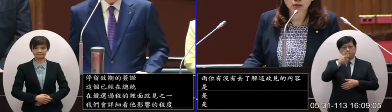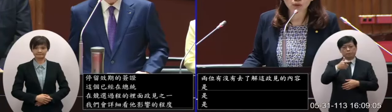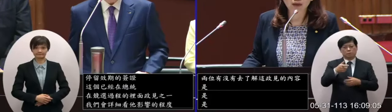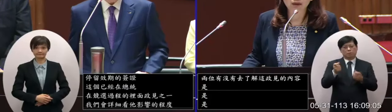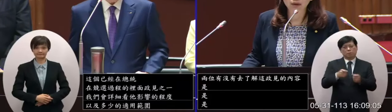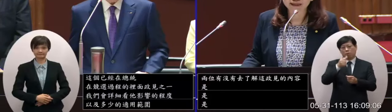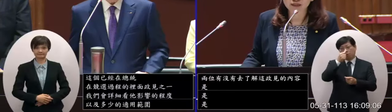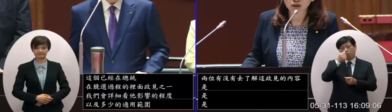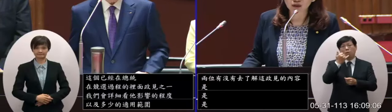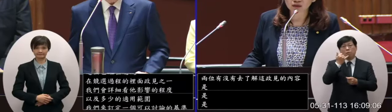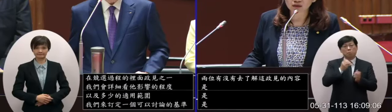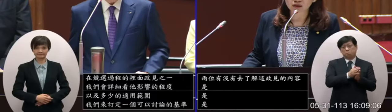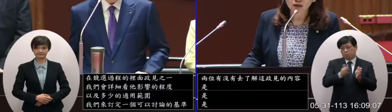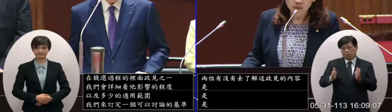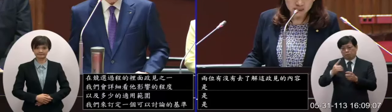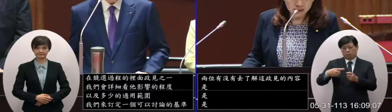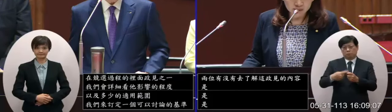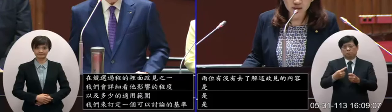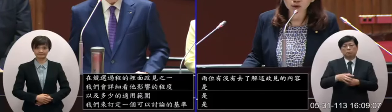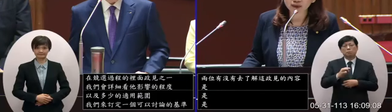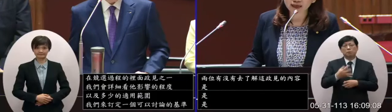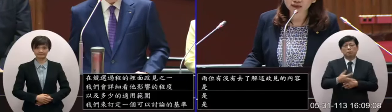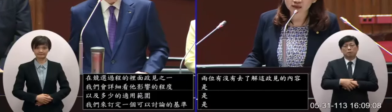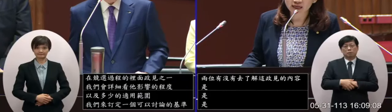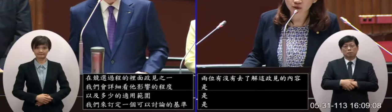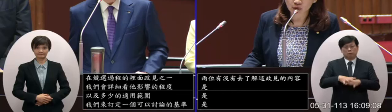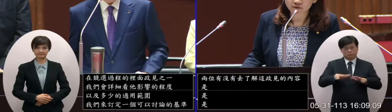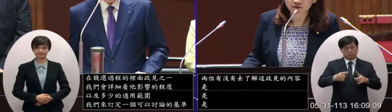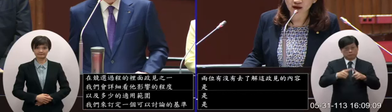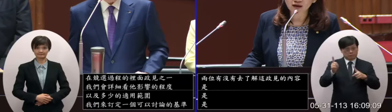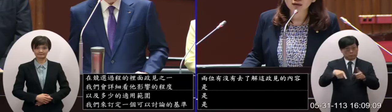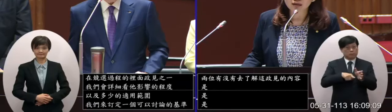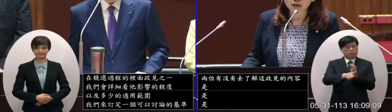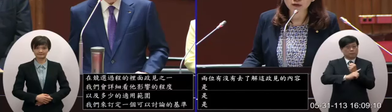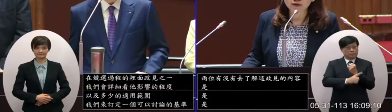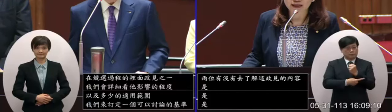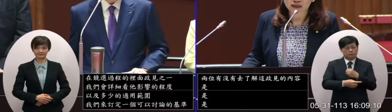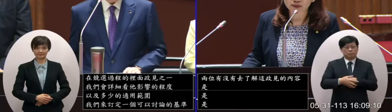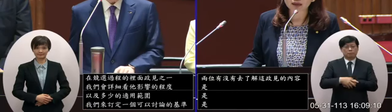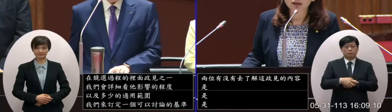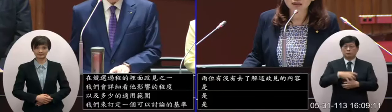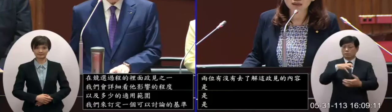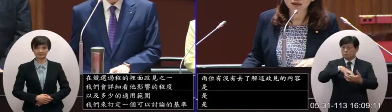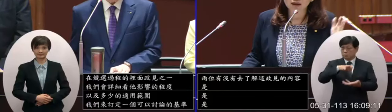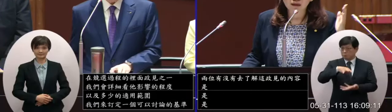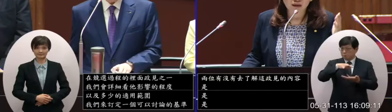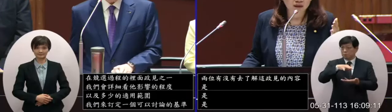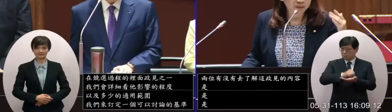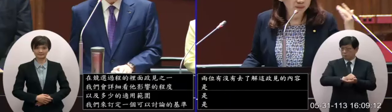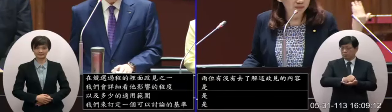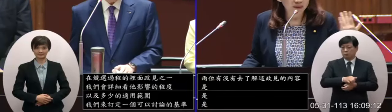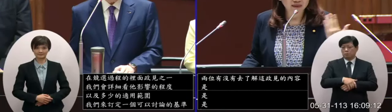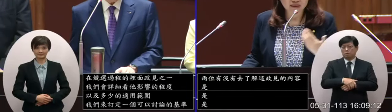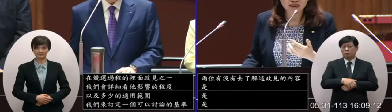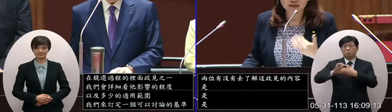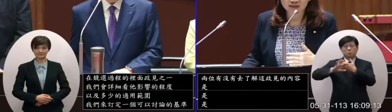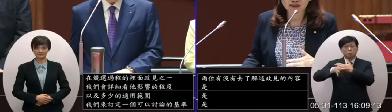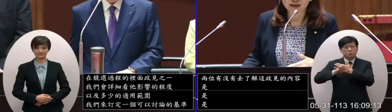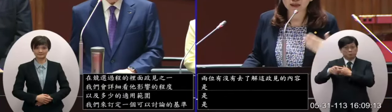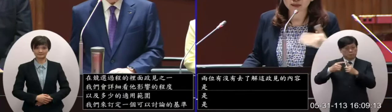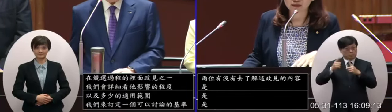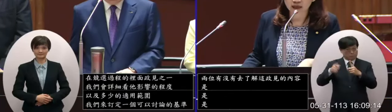我们希望能够延长到一年。为什么呢？因为我们看人才专法，人才专法里面这些国外的